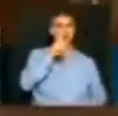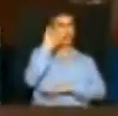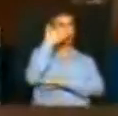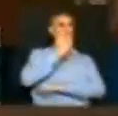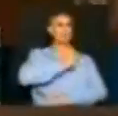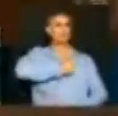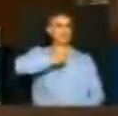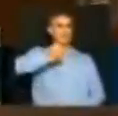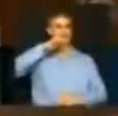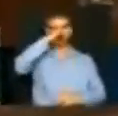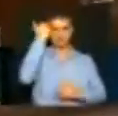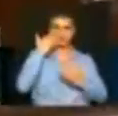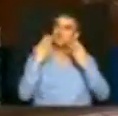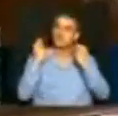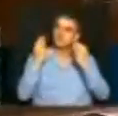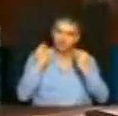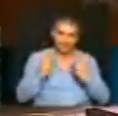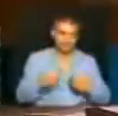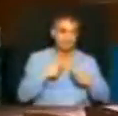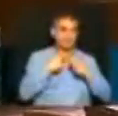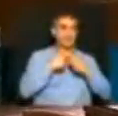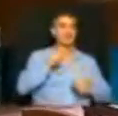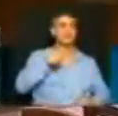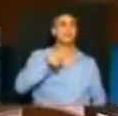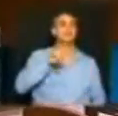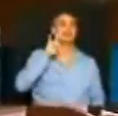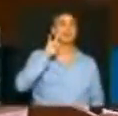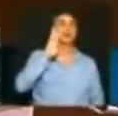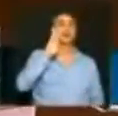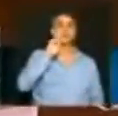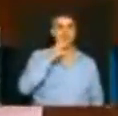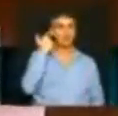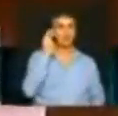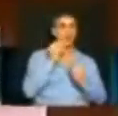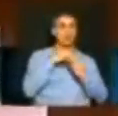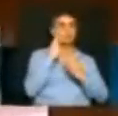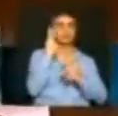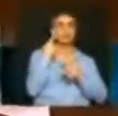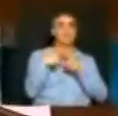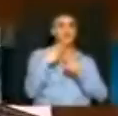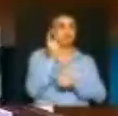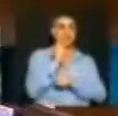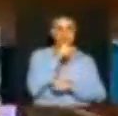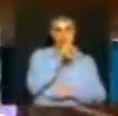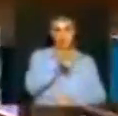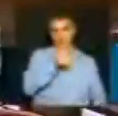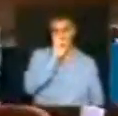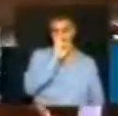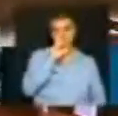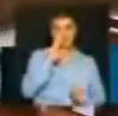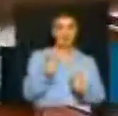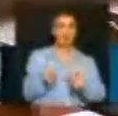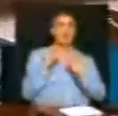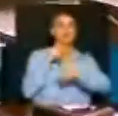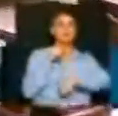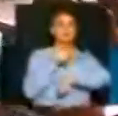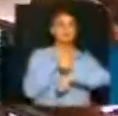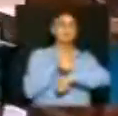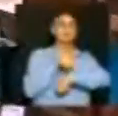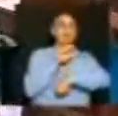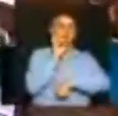לאומנית, ימנית, קיצונית. תודה רבה. חבר הכנסת חיליק בר, היו לך עוד 2.5 דקות. אתה בחרת לנצל את